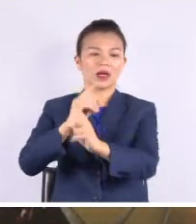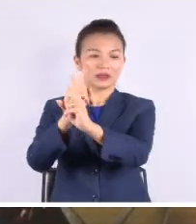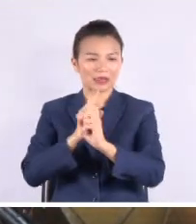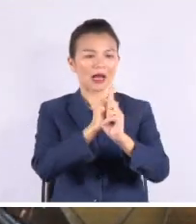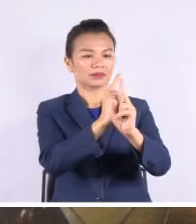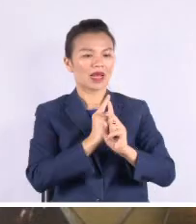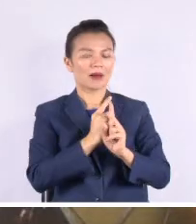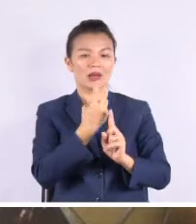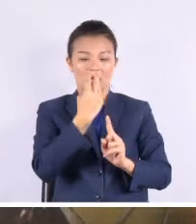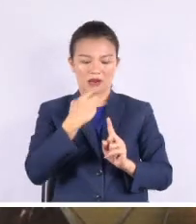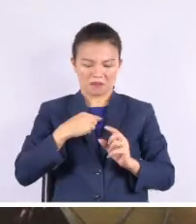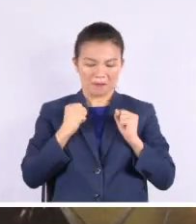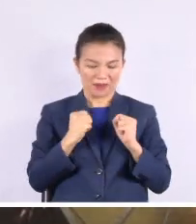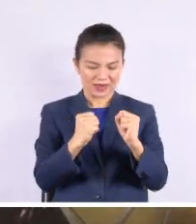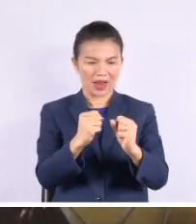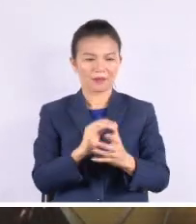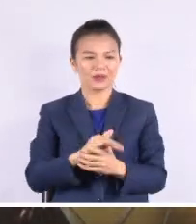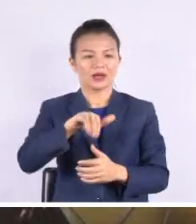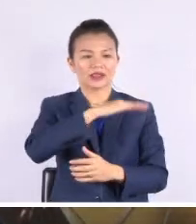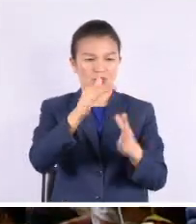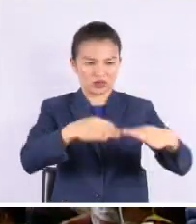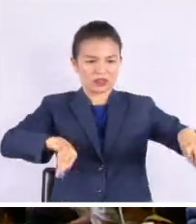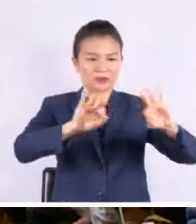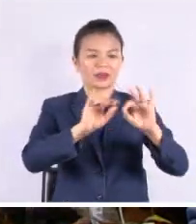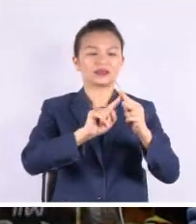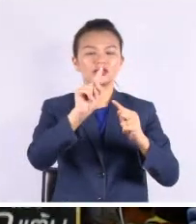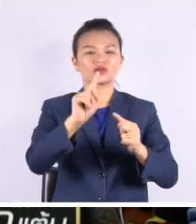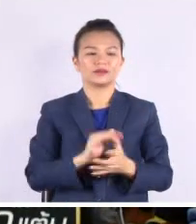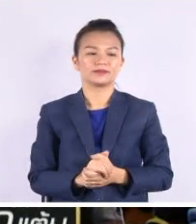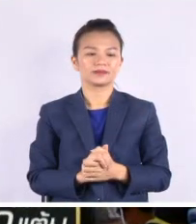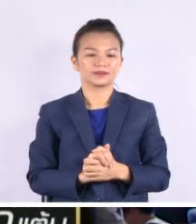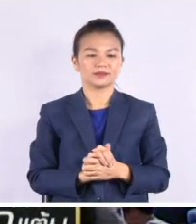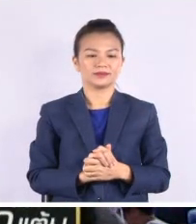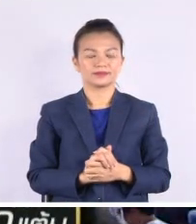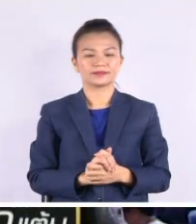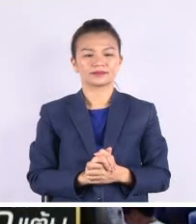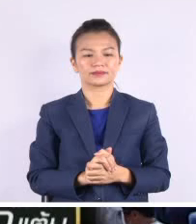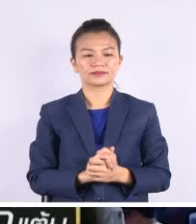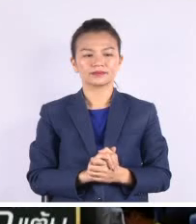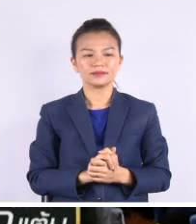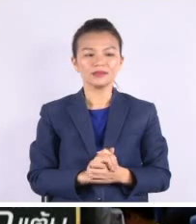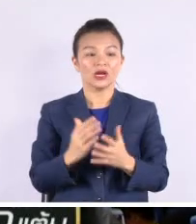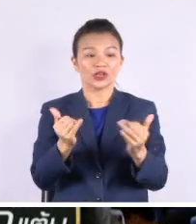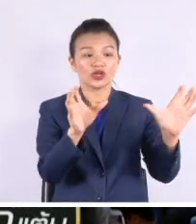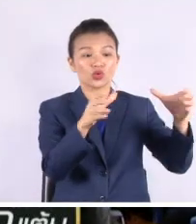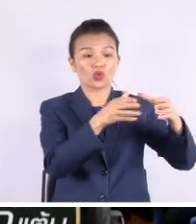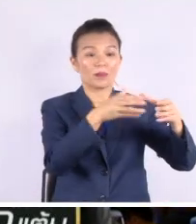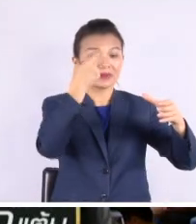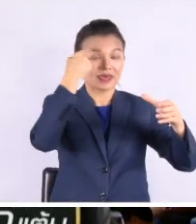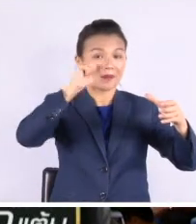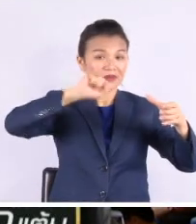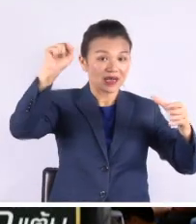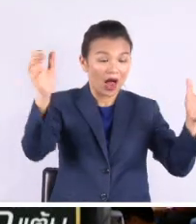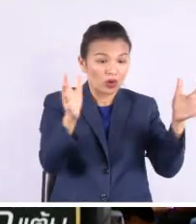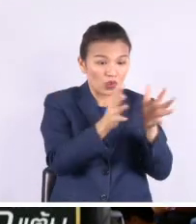เห็นความพยายามของแท้แต่ว่าตรงนี้นะครับพลอยที่สำคัญที่สุดครับสรุปผมได้ทั้งหมดเลยครับทำให้ตอนนี้ทีม Blackนะครับชนะไปด้วย